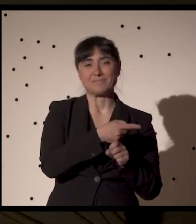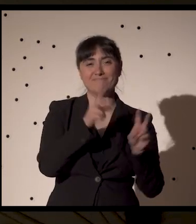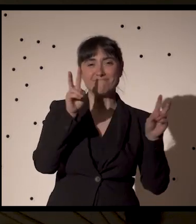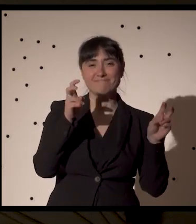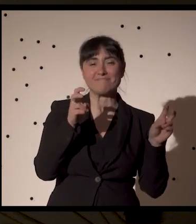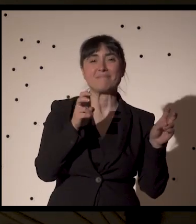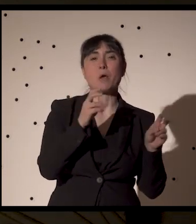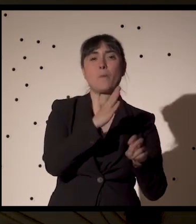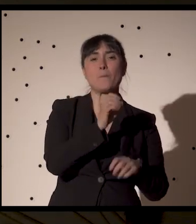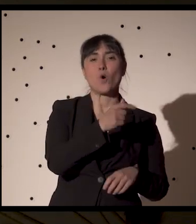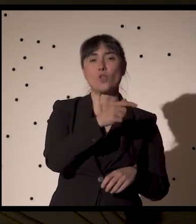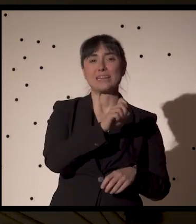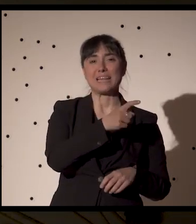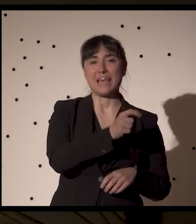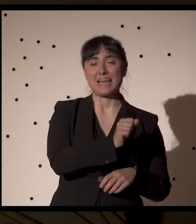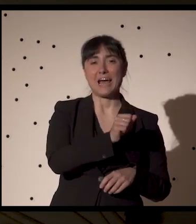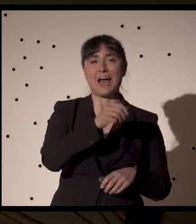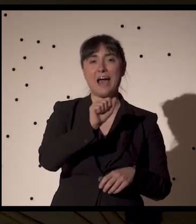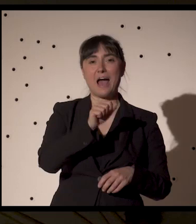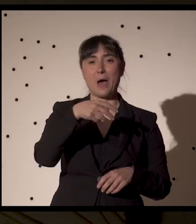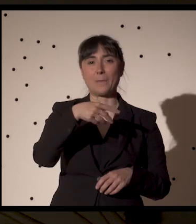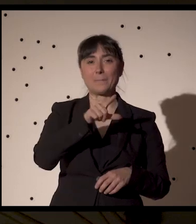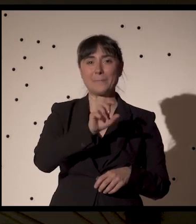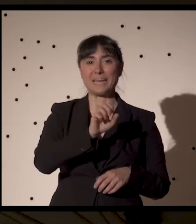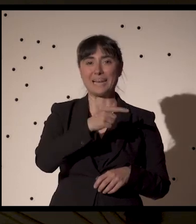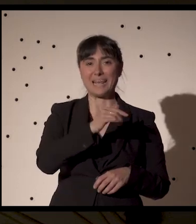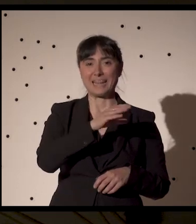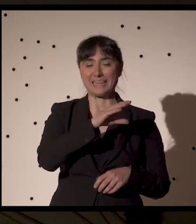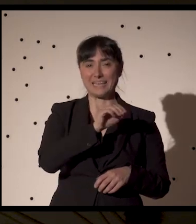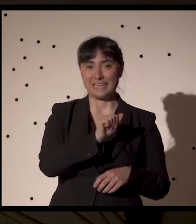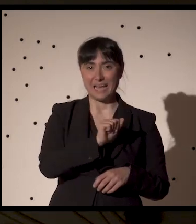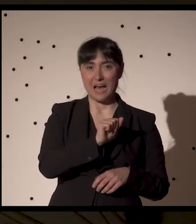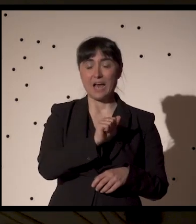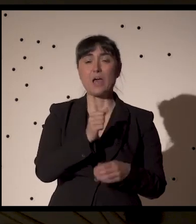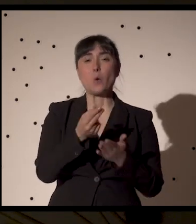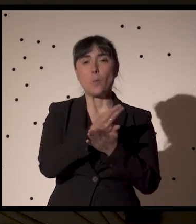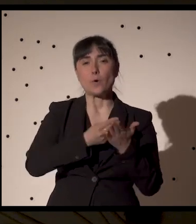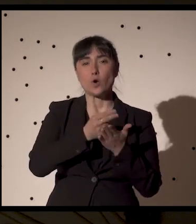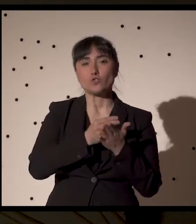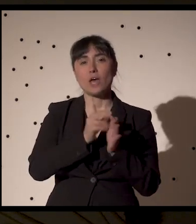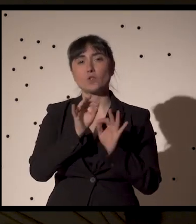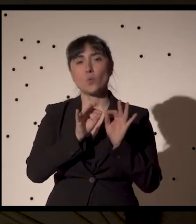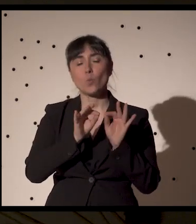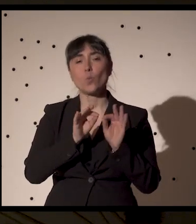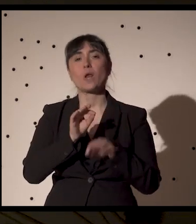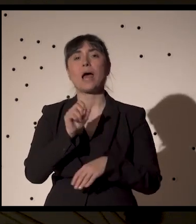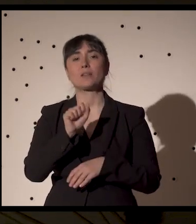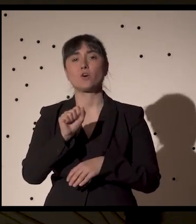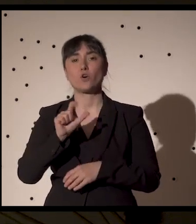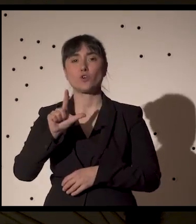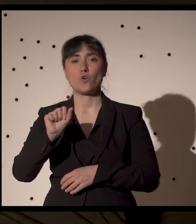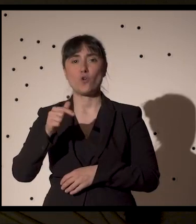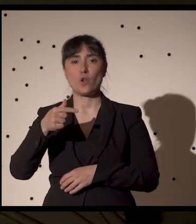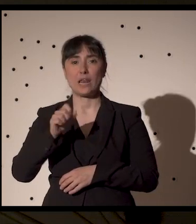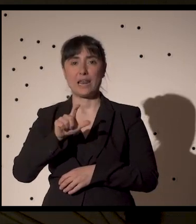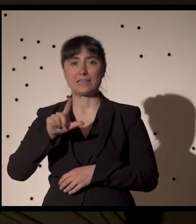Ecco produttore un progetto pedagogico Curato da Antonio Latella questo progetto come capirete